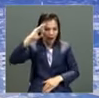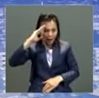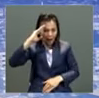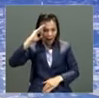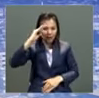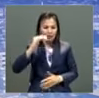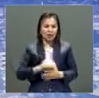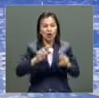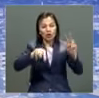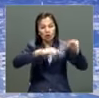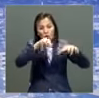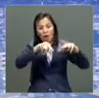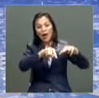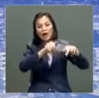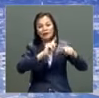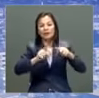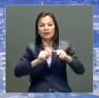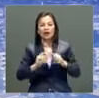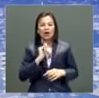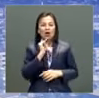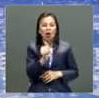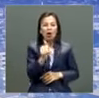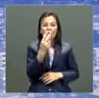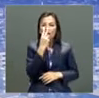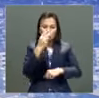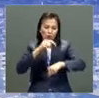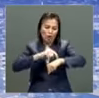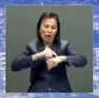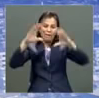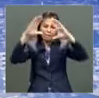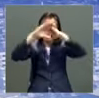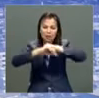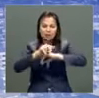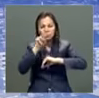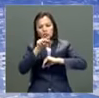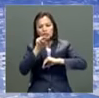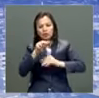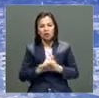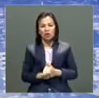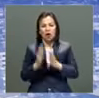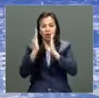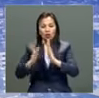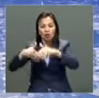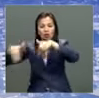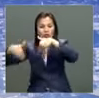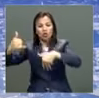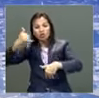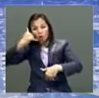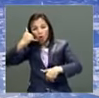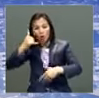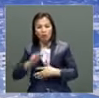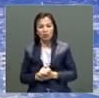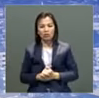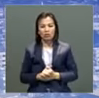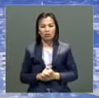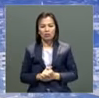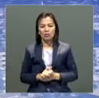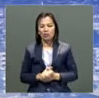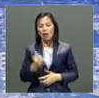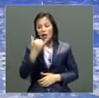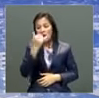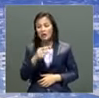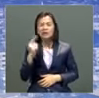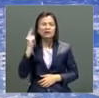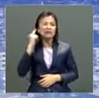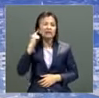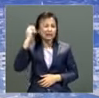ผู้ที่ดูแลความมั่นคงต้องออกมาเฝ้ากลางคืนนะครับขณะเดียวกันประชาชนก็โทรเข้ามากลางคืนบอกว่าพวกนี้ส่ง